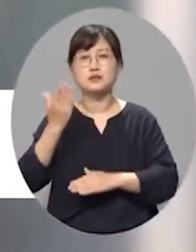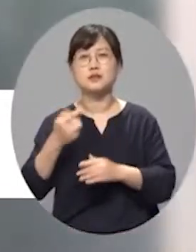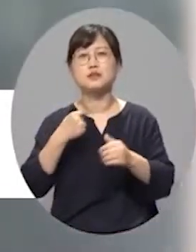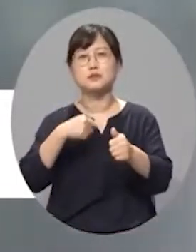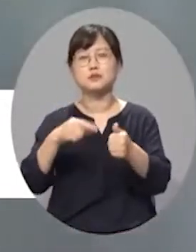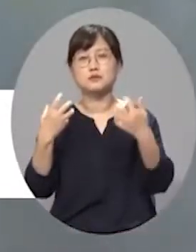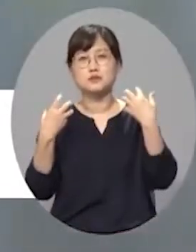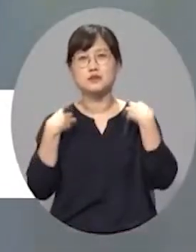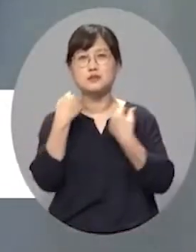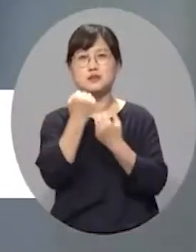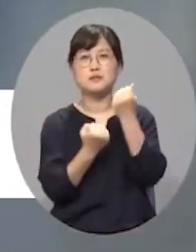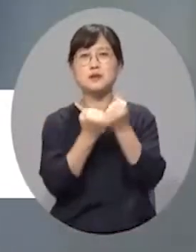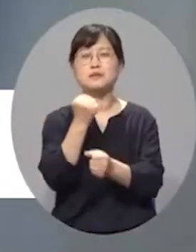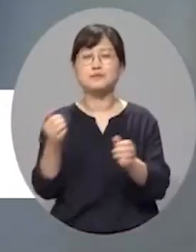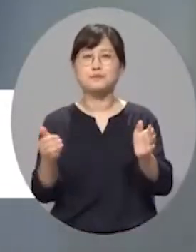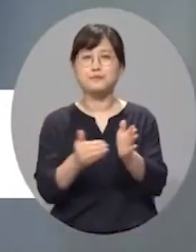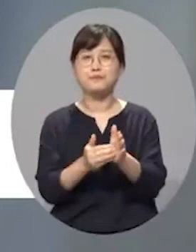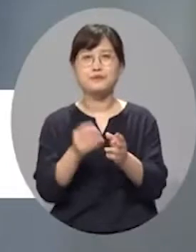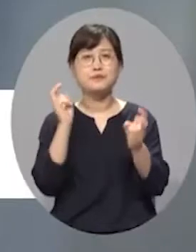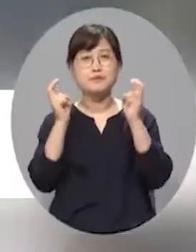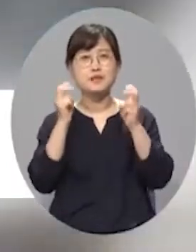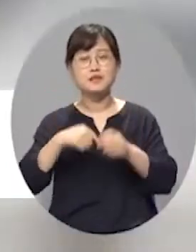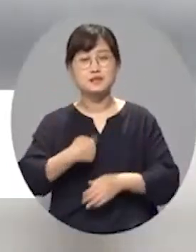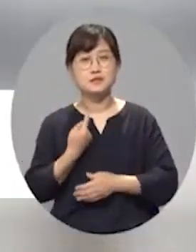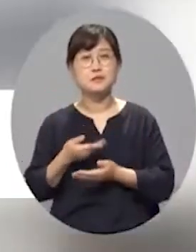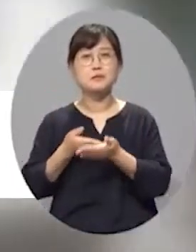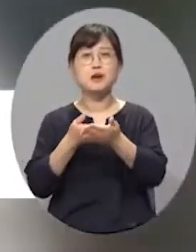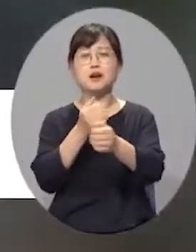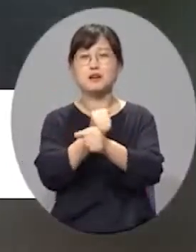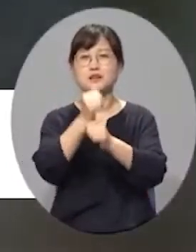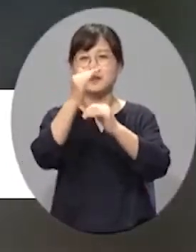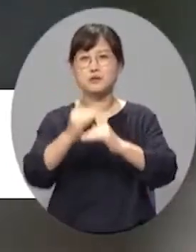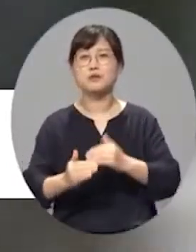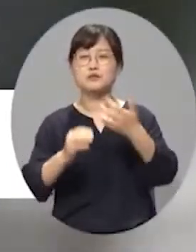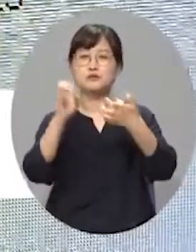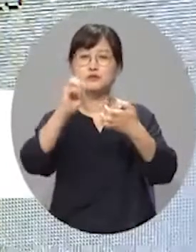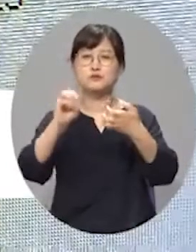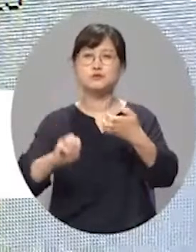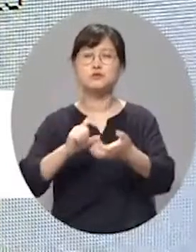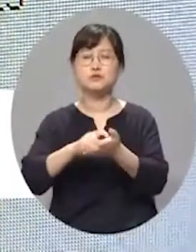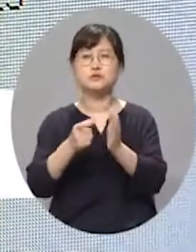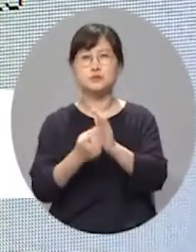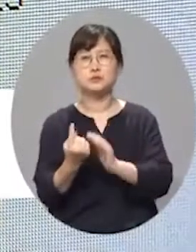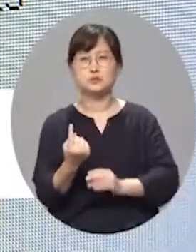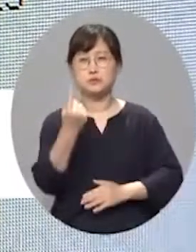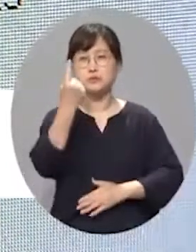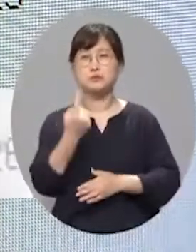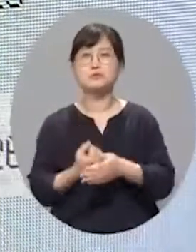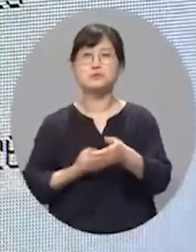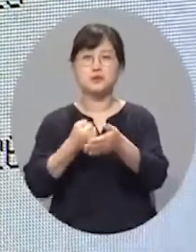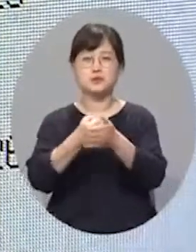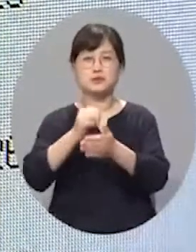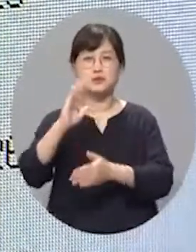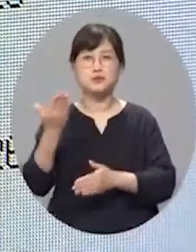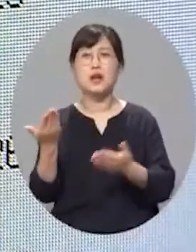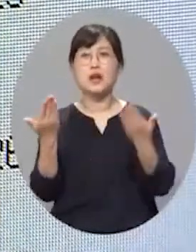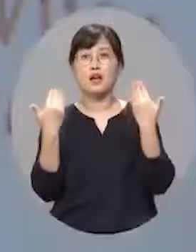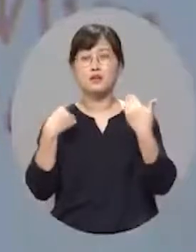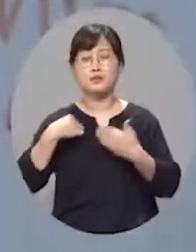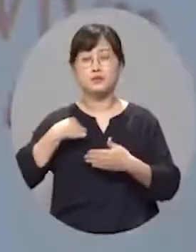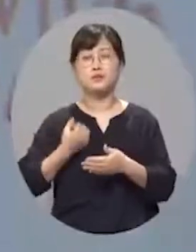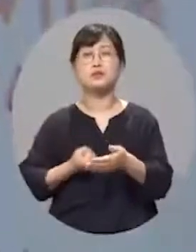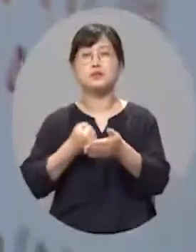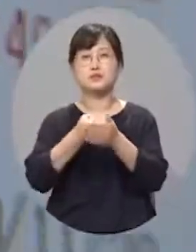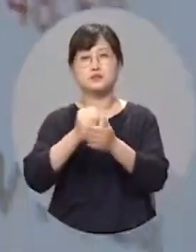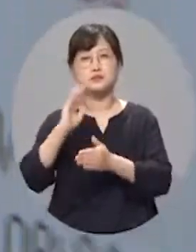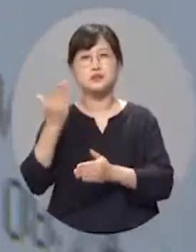설명. 결국 업체 스스로 제안한 기초 가격에 90% 넘는 높은 낙찰률로 고스란히 교복값이 산정되는